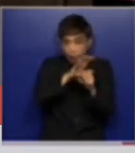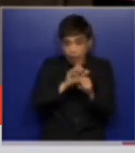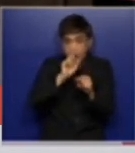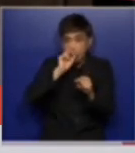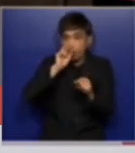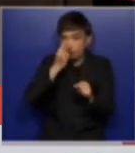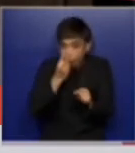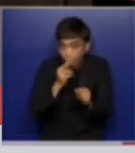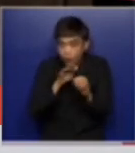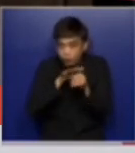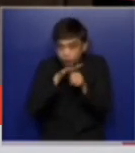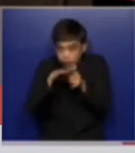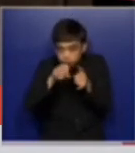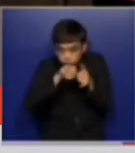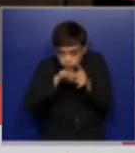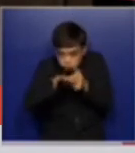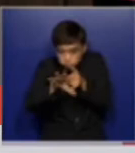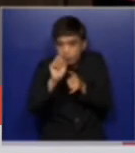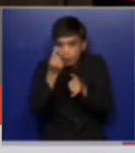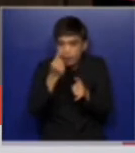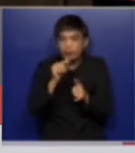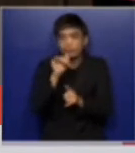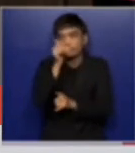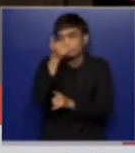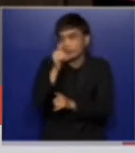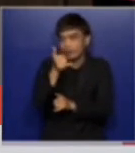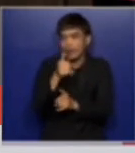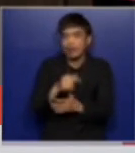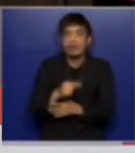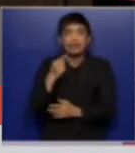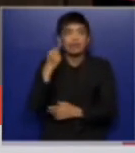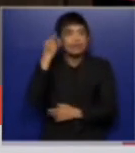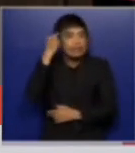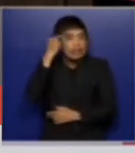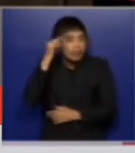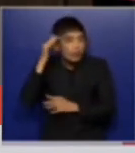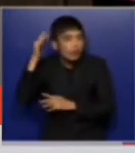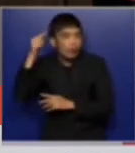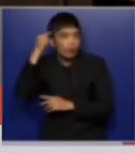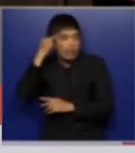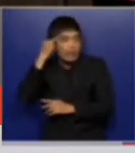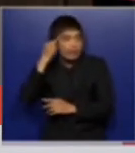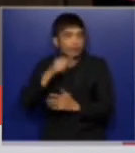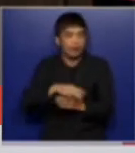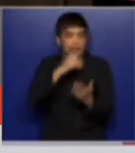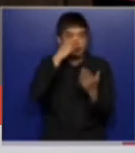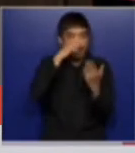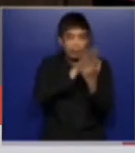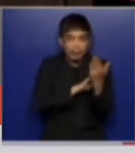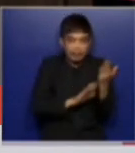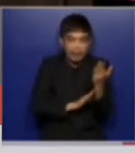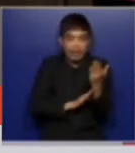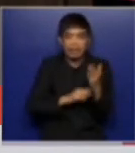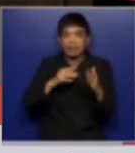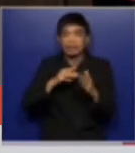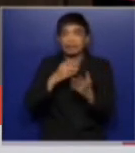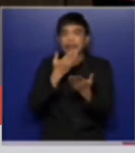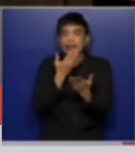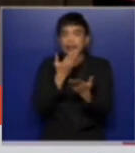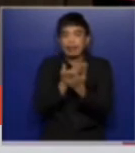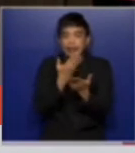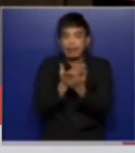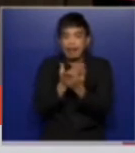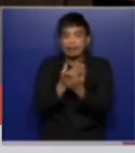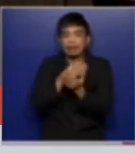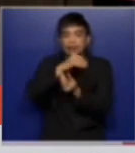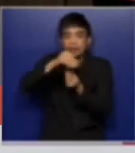านี้มีการคาดการณ์ว่าไทยจะสูญเสียรายได้จากการท่องเที่ยวในปี2563